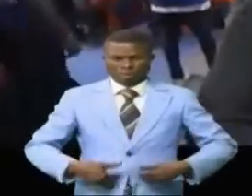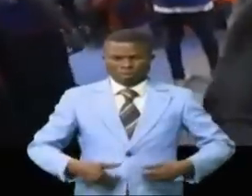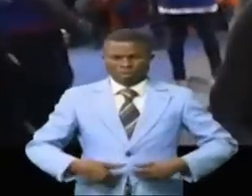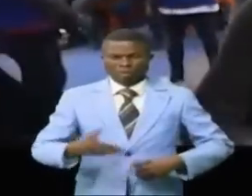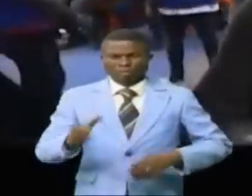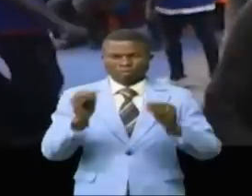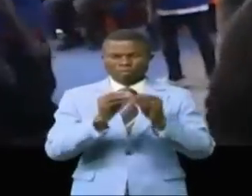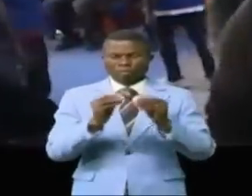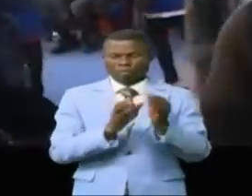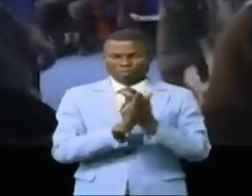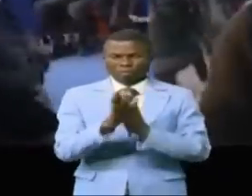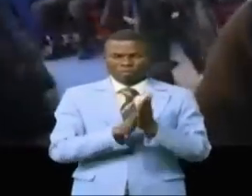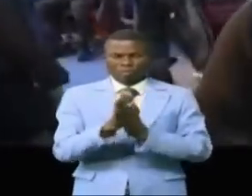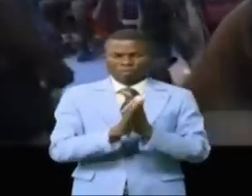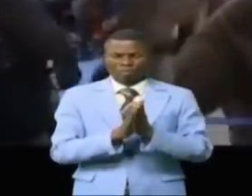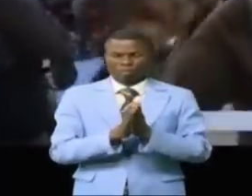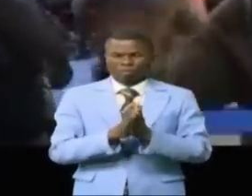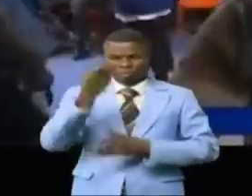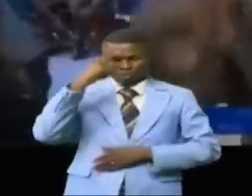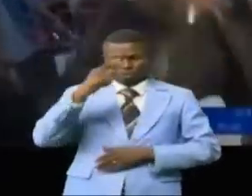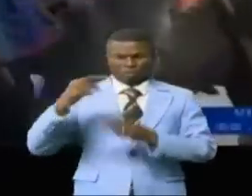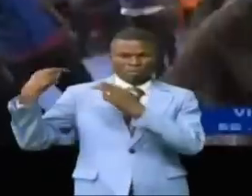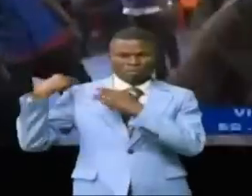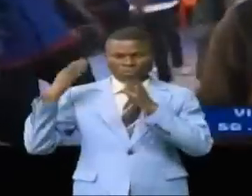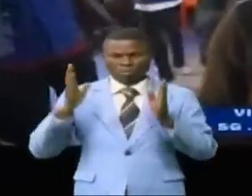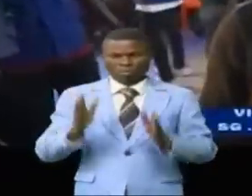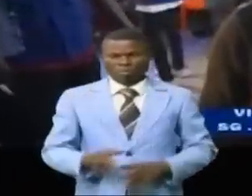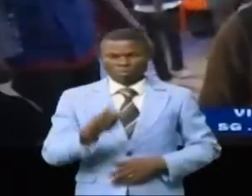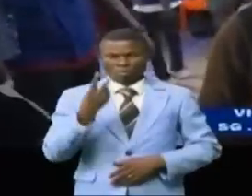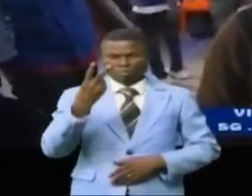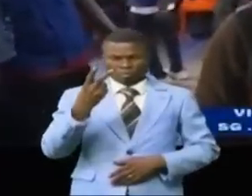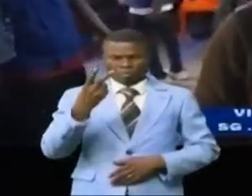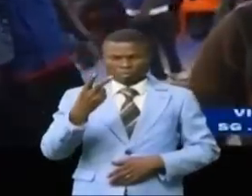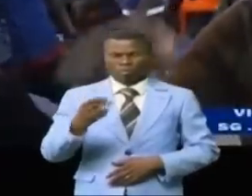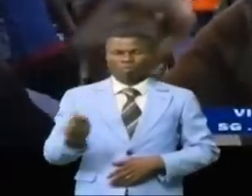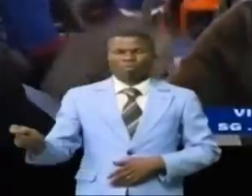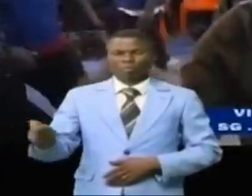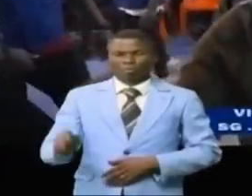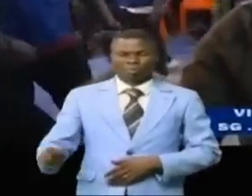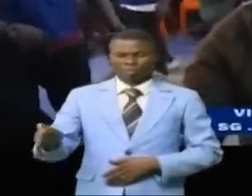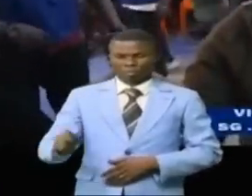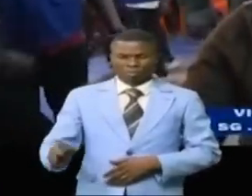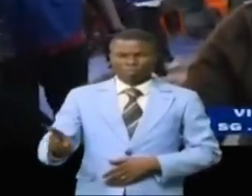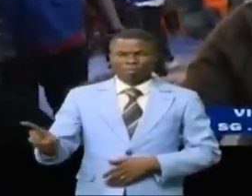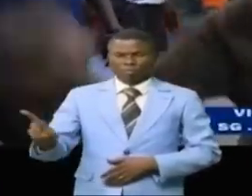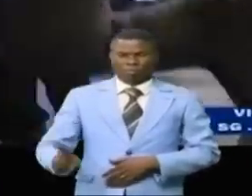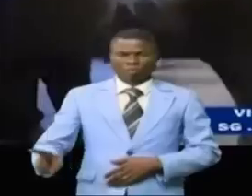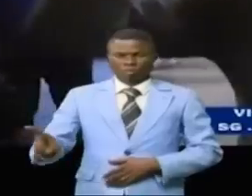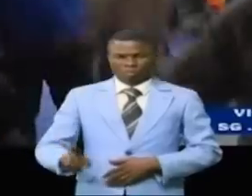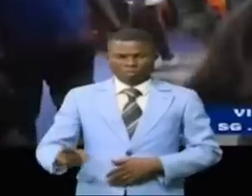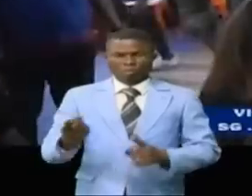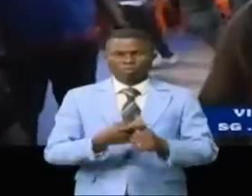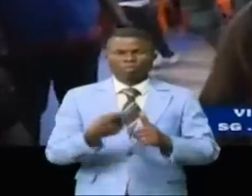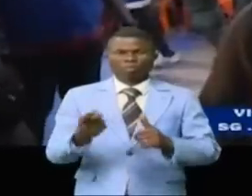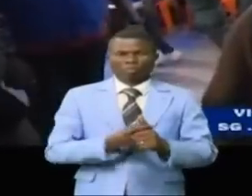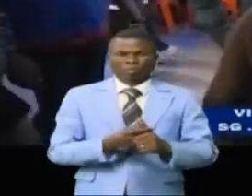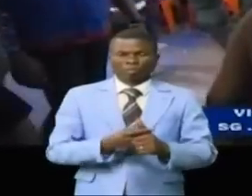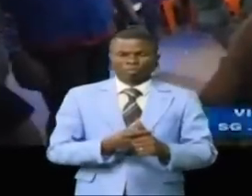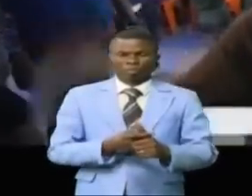est uniquement convoquée pour les responsables de deux grandes structures. Il s'agit bien